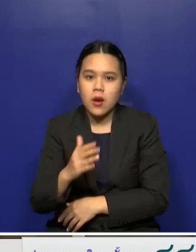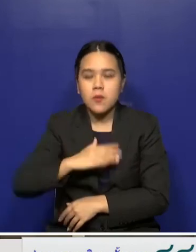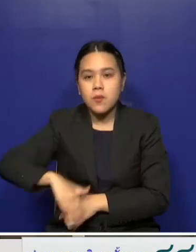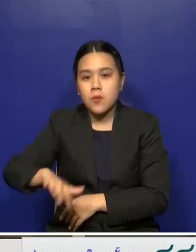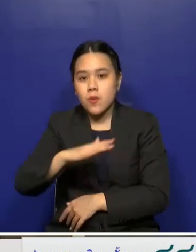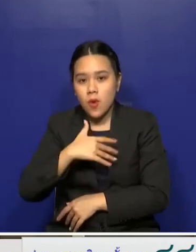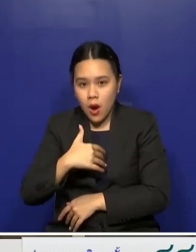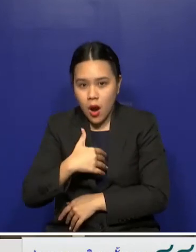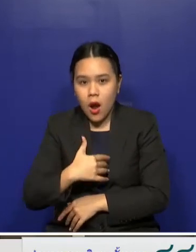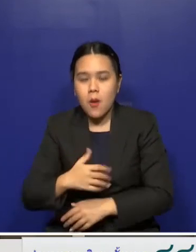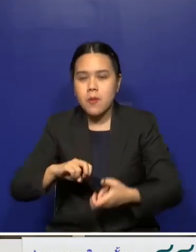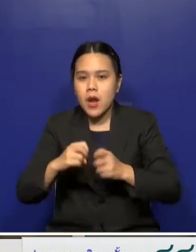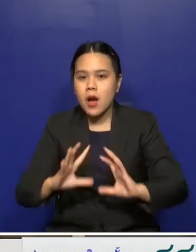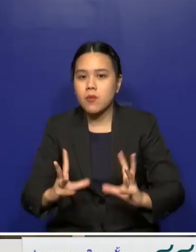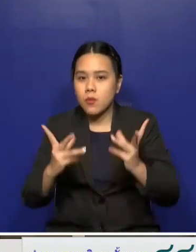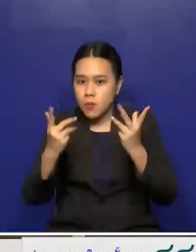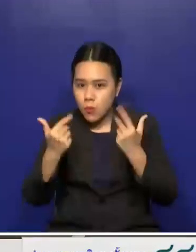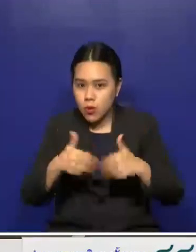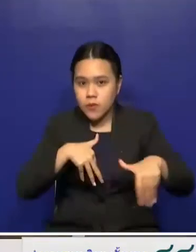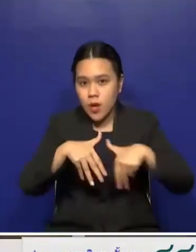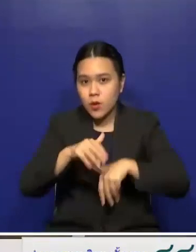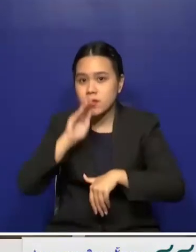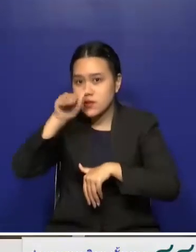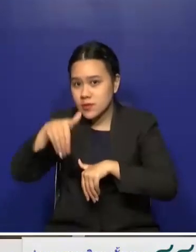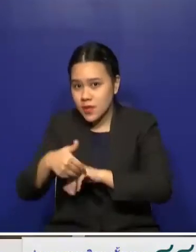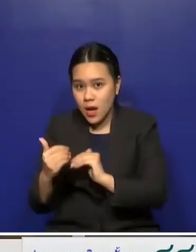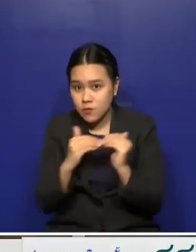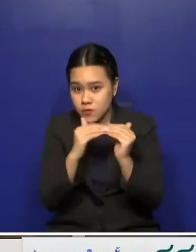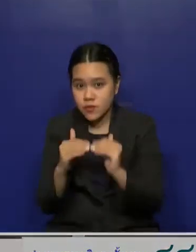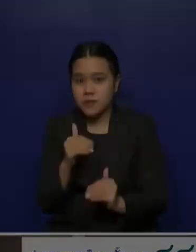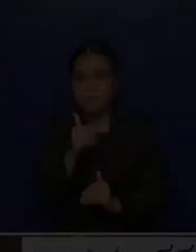ให้อยู่ร่วมกับสังคมได้อย่างเสมอภาคกันขอบคุณครับ ขอบคุณครับ